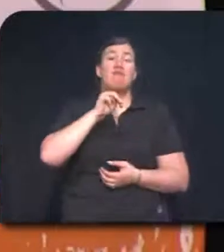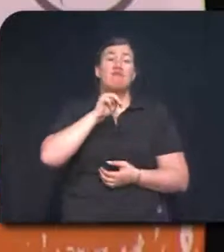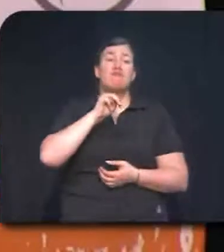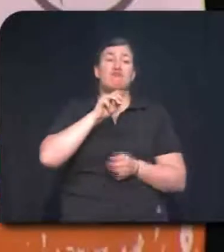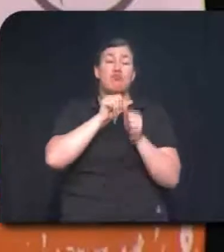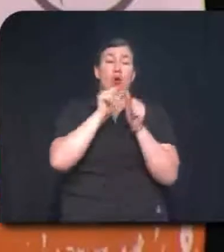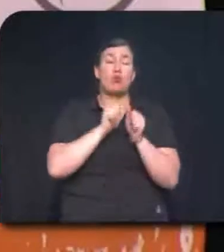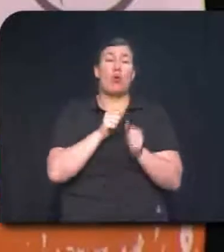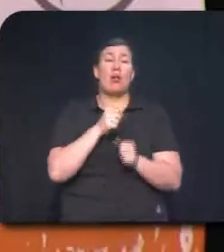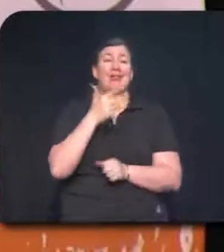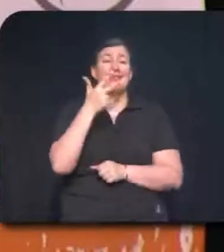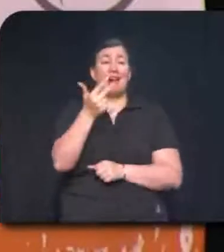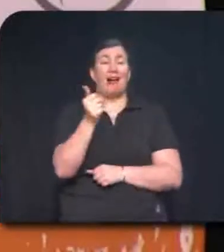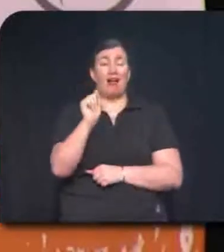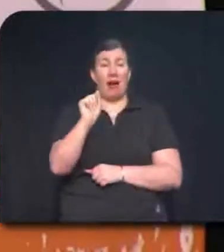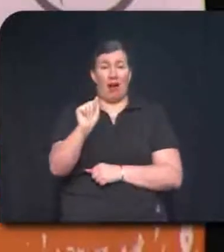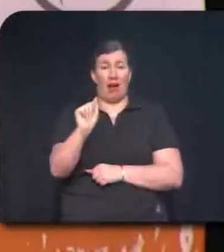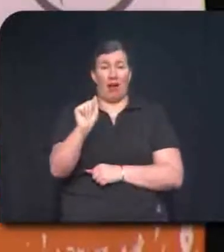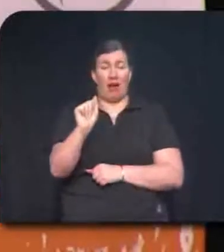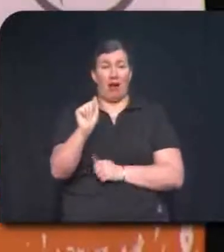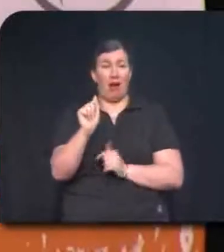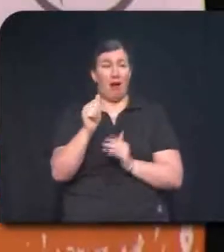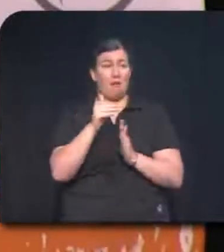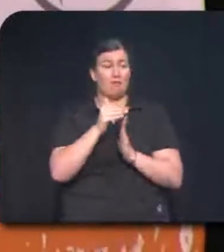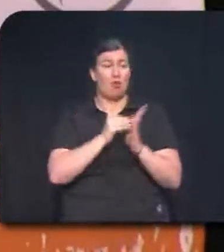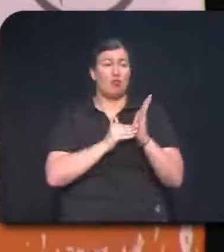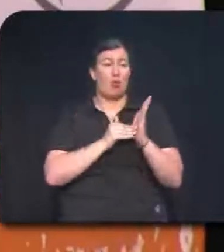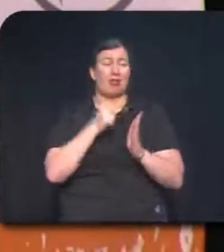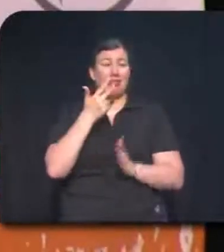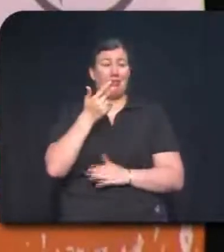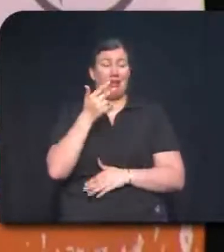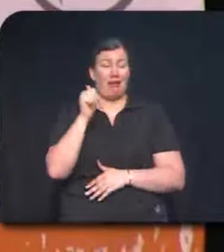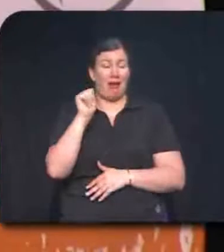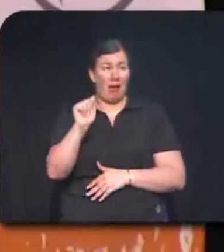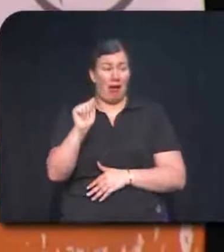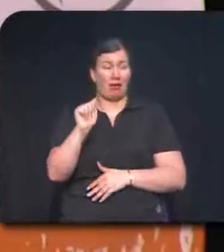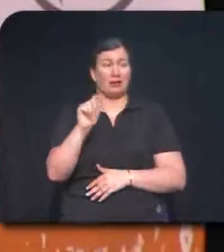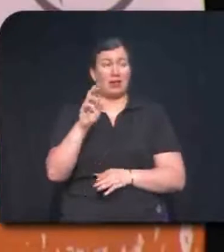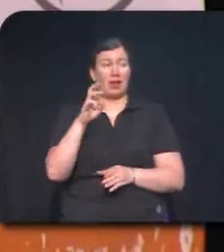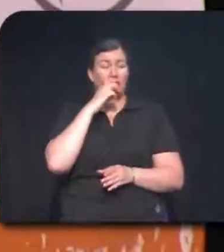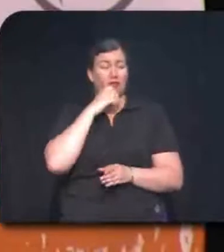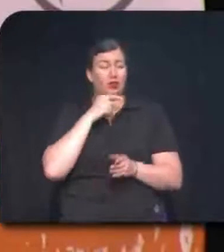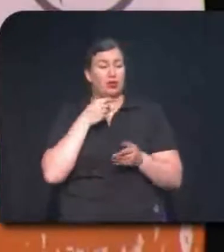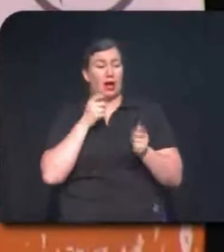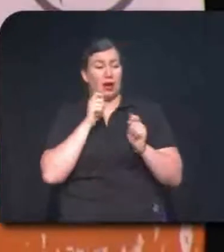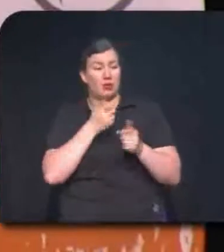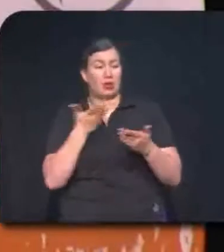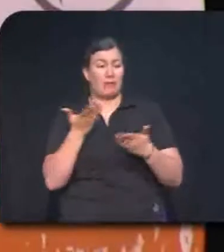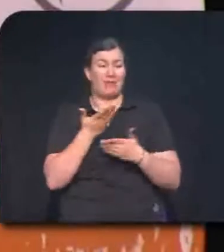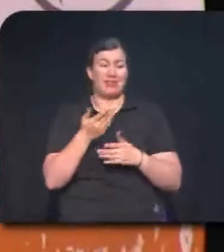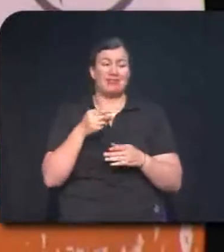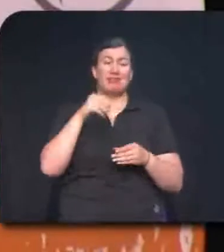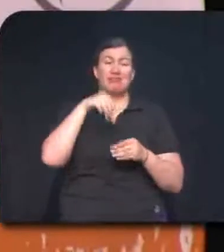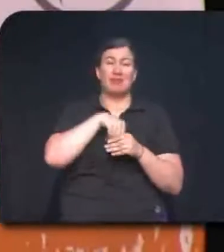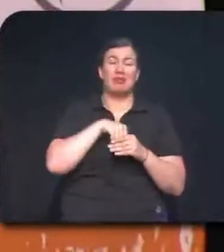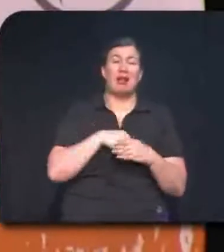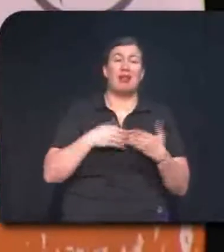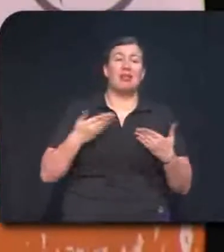abstimmen wollt es handelt sich dabei um den satzungsänderungsantrag nur mehr 27